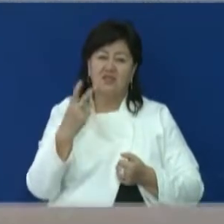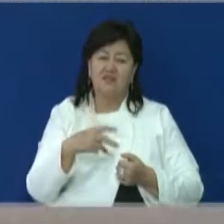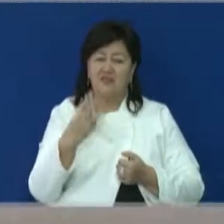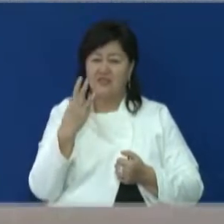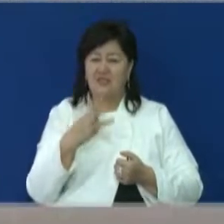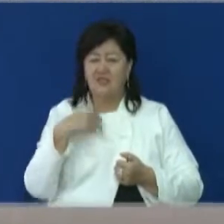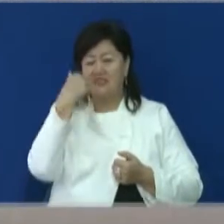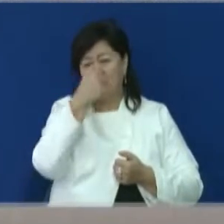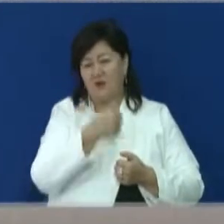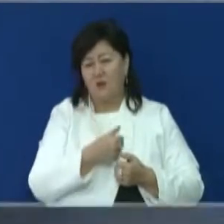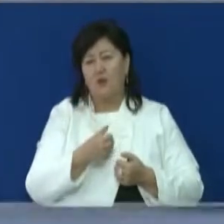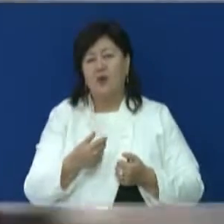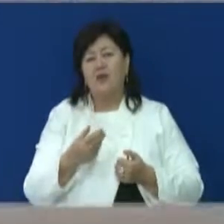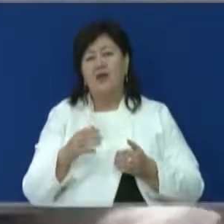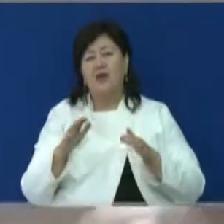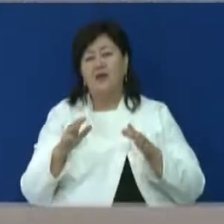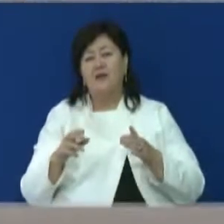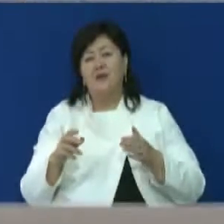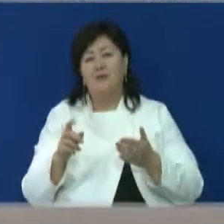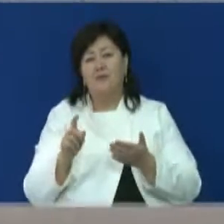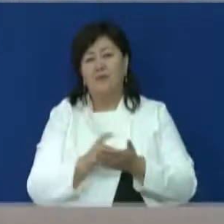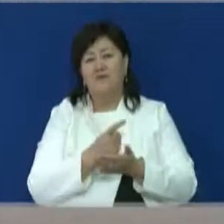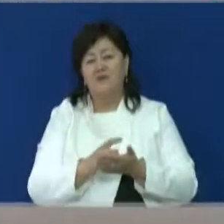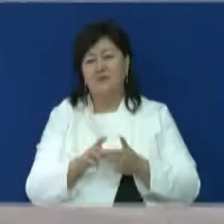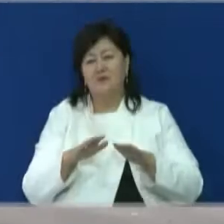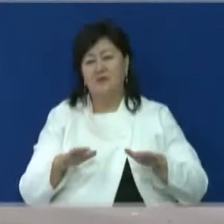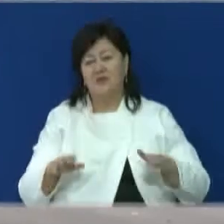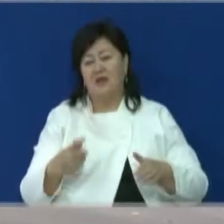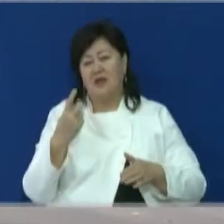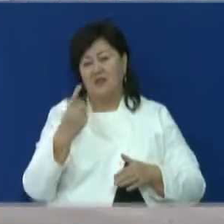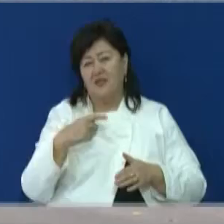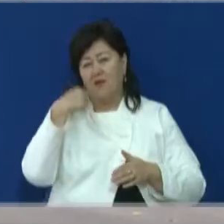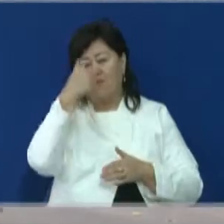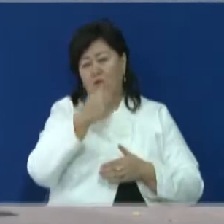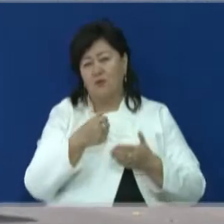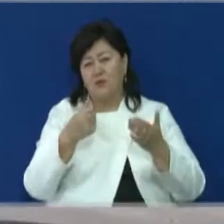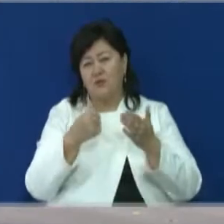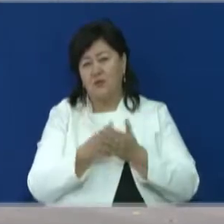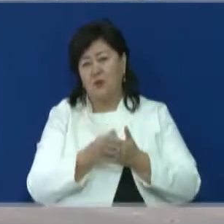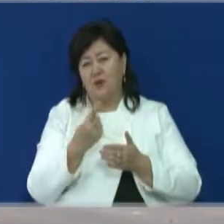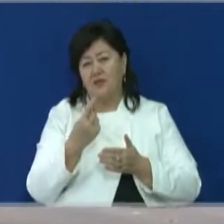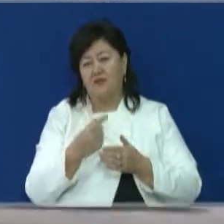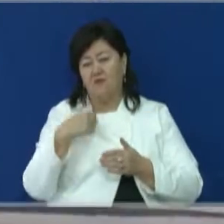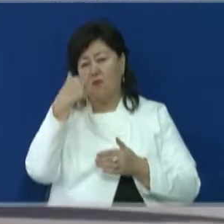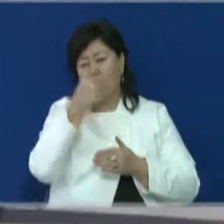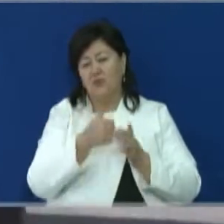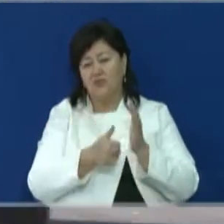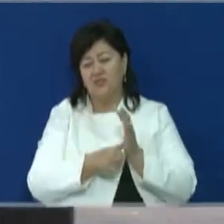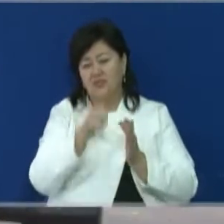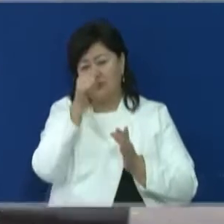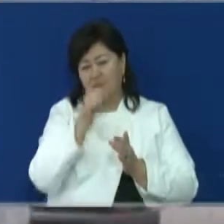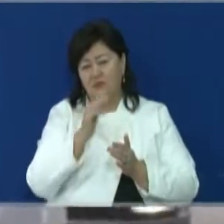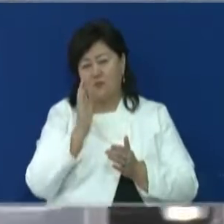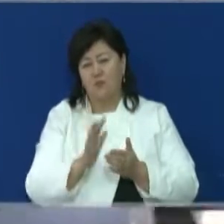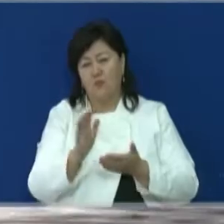бала күтімі бойынша жәрдемақы төлеу мерзімі 1 жылдан 1,5 жылға дейін ұзартылады. Сонымен қатар өзгерістер зейнетақы жүйесіне